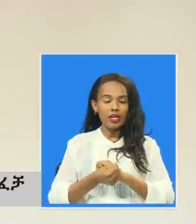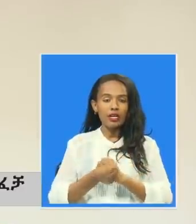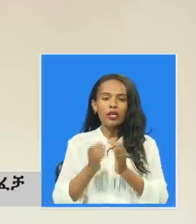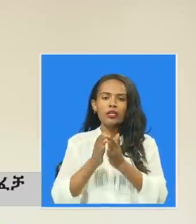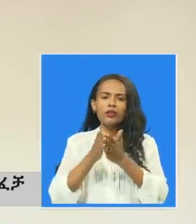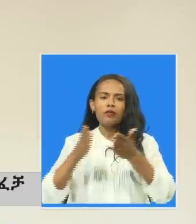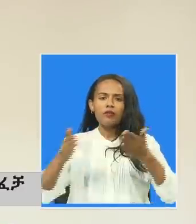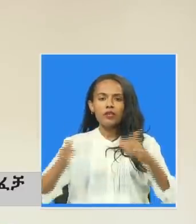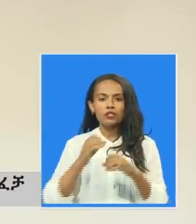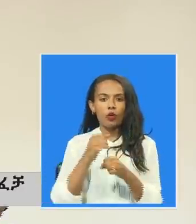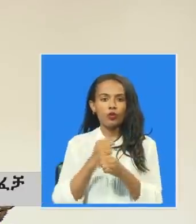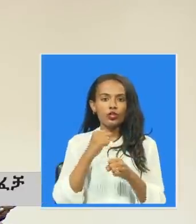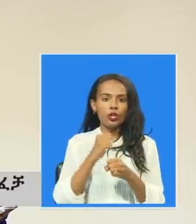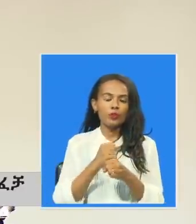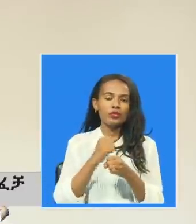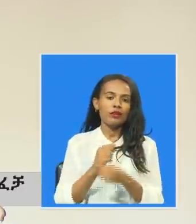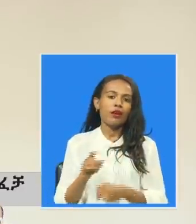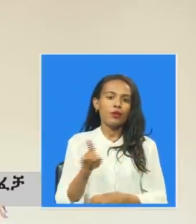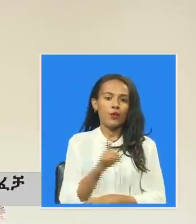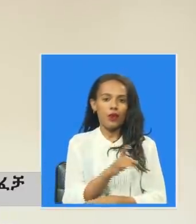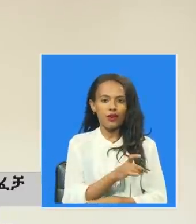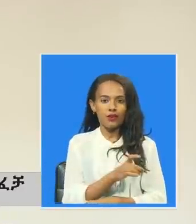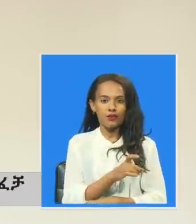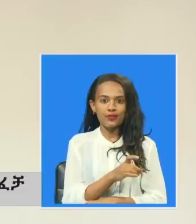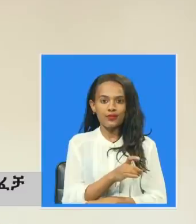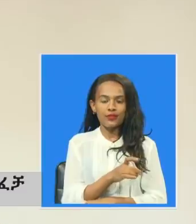ስራዎች የሚሰራ ይሆናል።